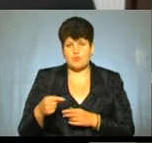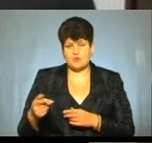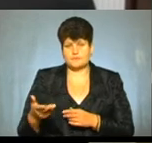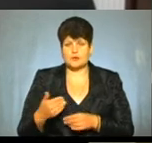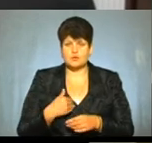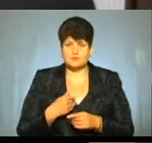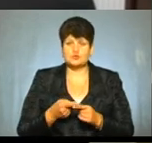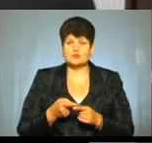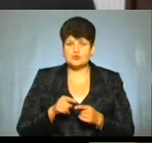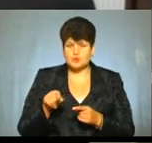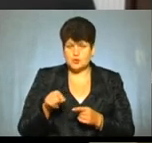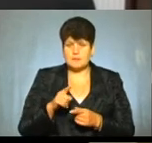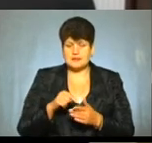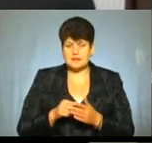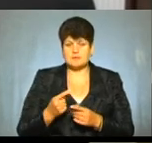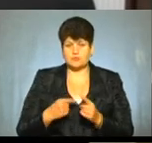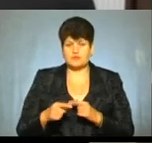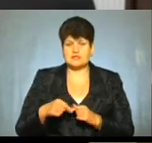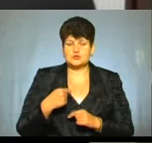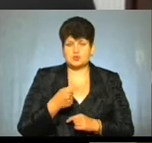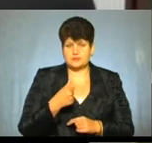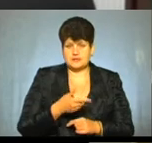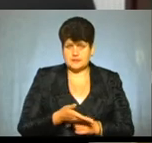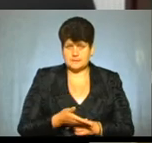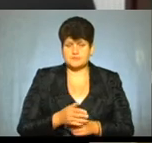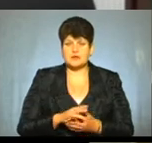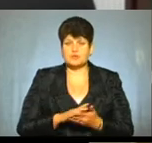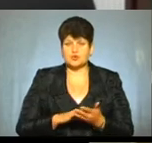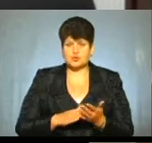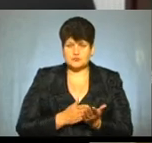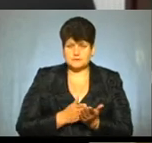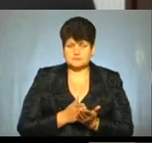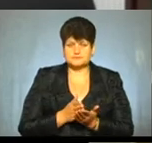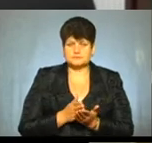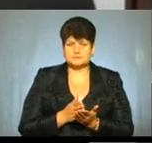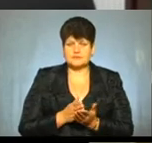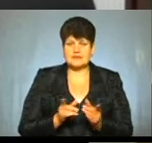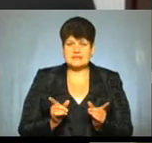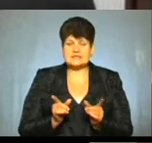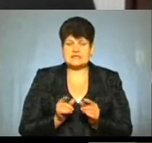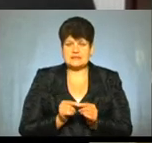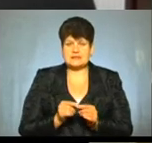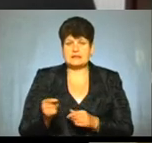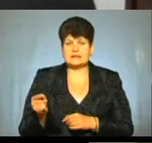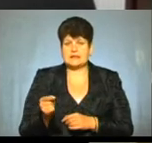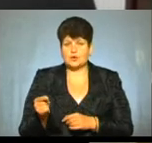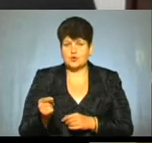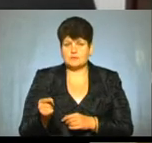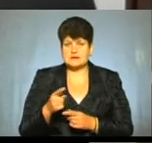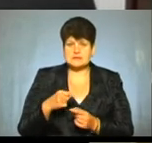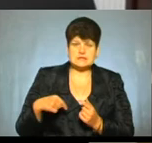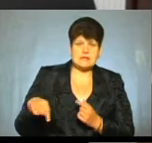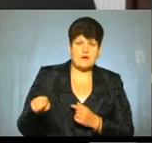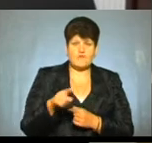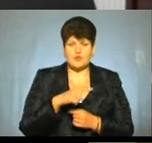Маріуполь. Хотів би, щоб ми до цього питання повернулися в наступному році і продовжили стратегію з'єднання Тернополя